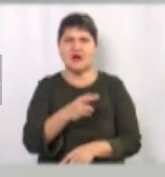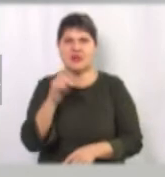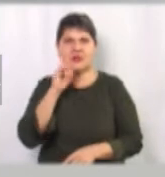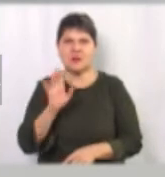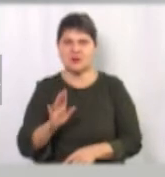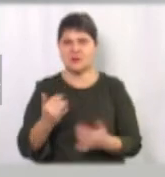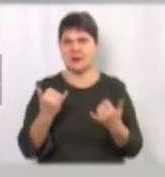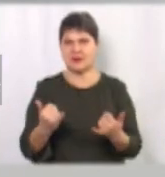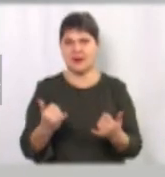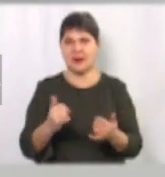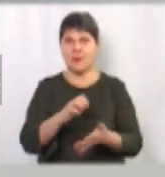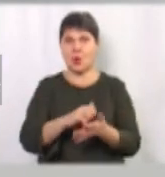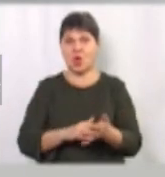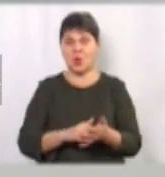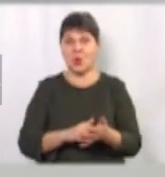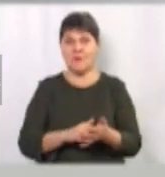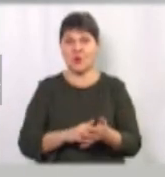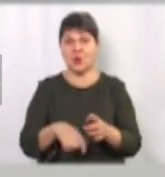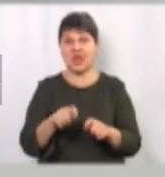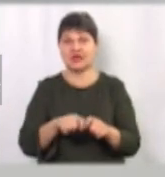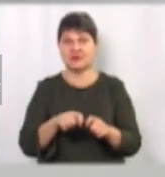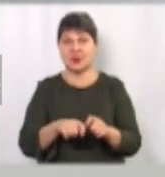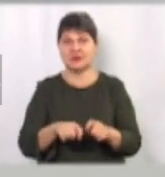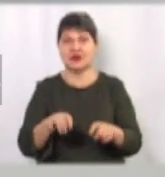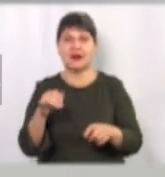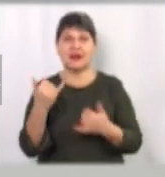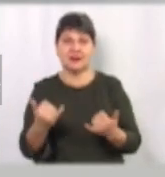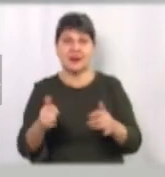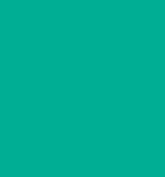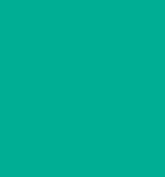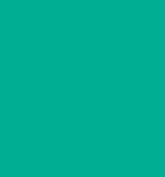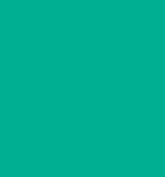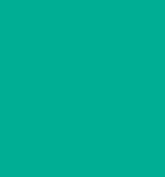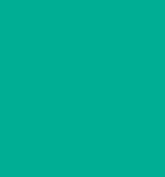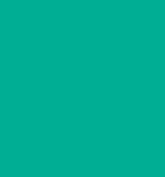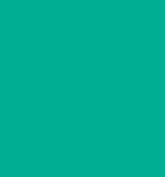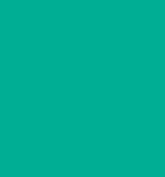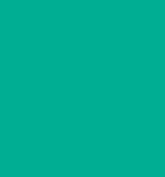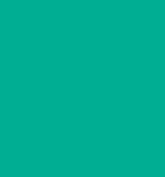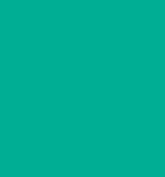навіть для самої податкової, і для місцевих бюджетів, і для всього.